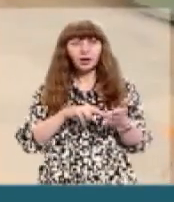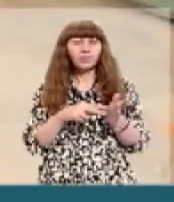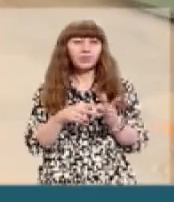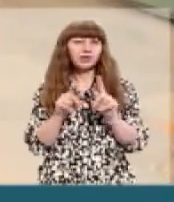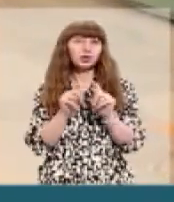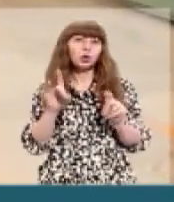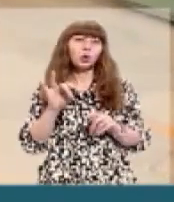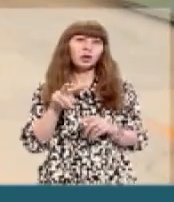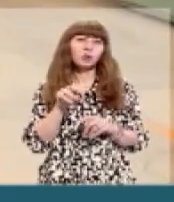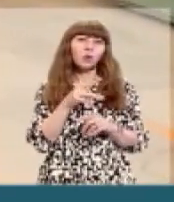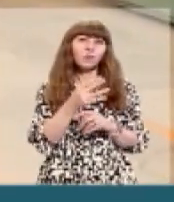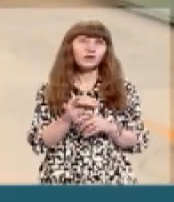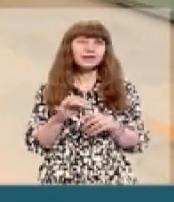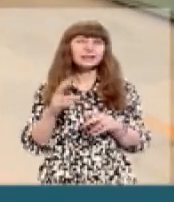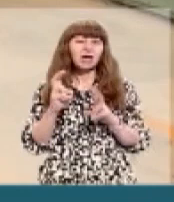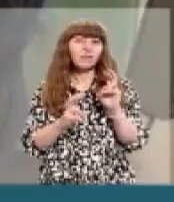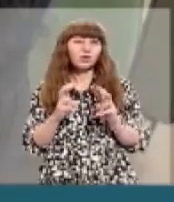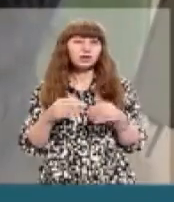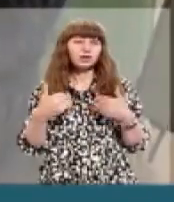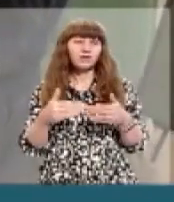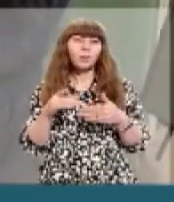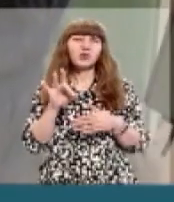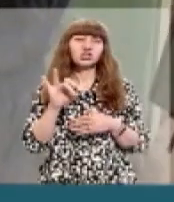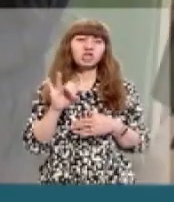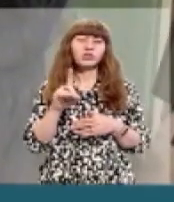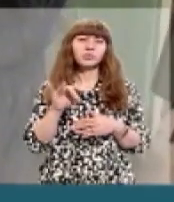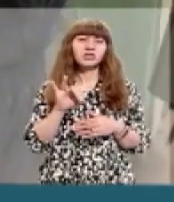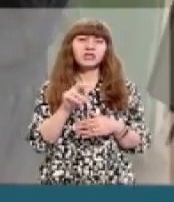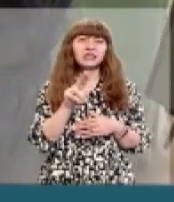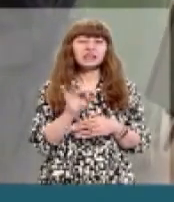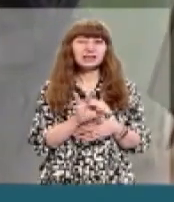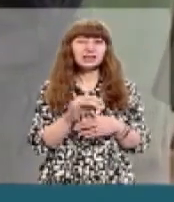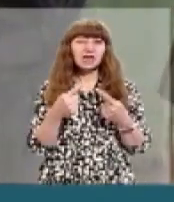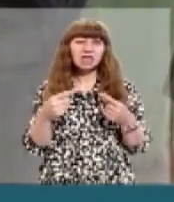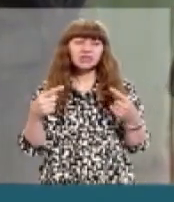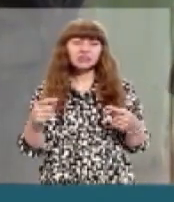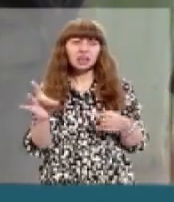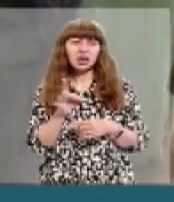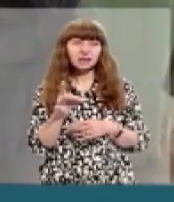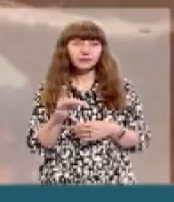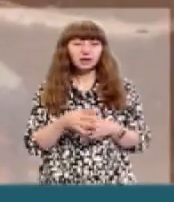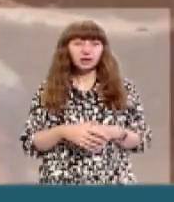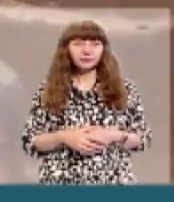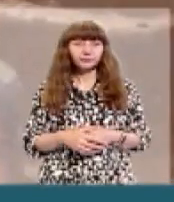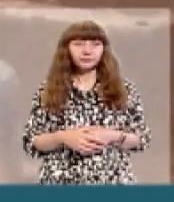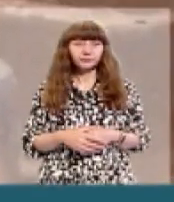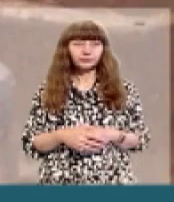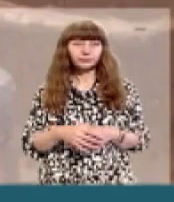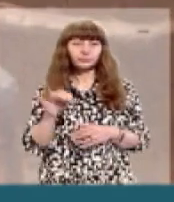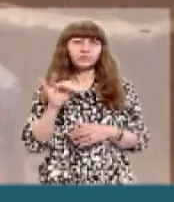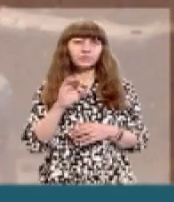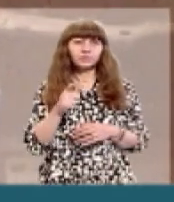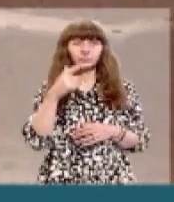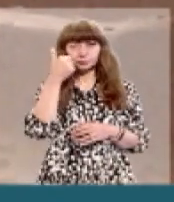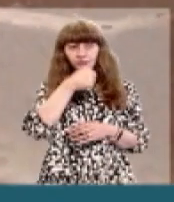созданию роликового завода в городе Аркалык. Здесь производят подшипники разных размеров. Открытие завода состоялось в июне этого года. Также владелец